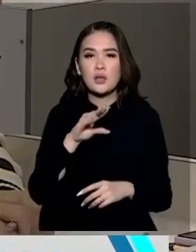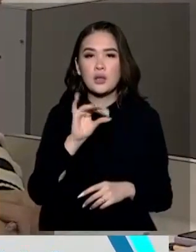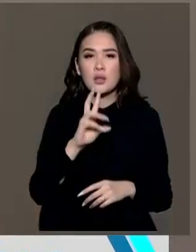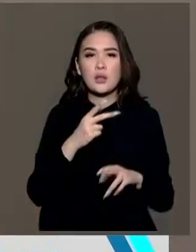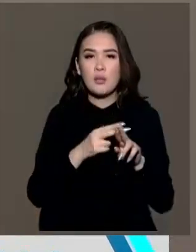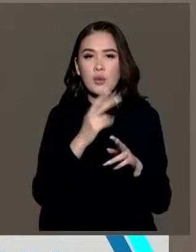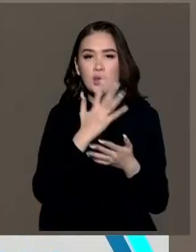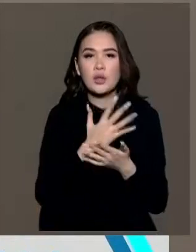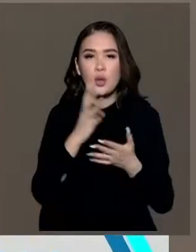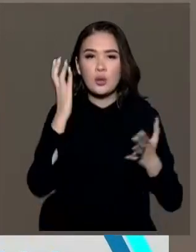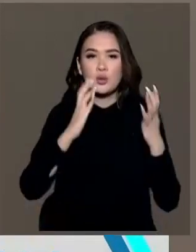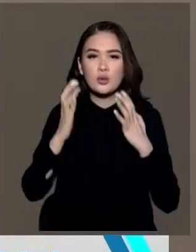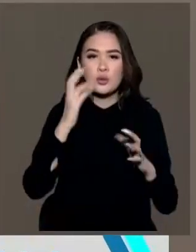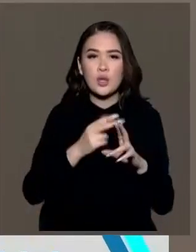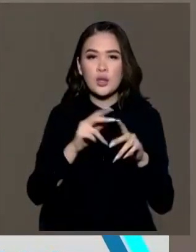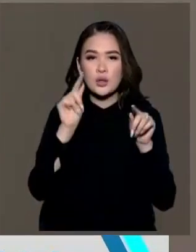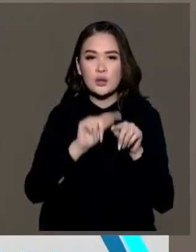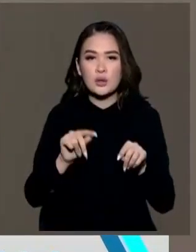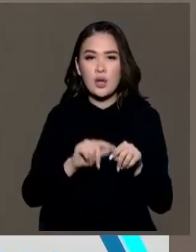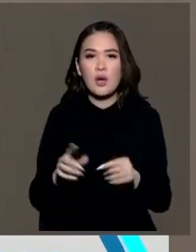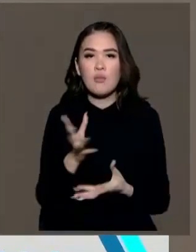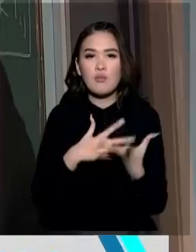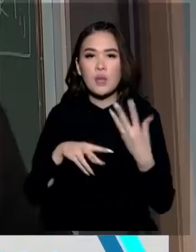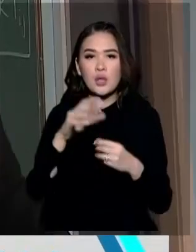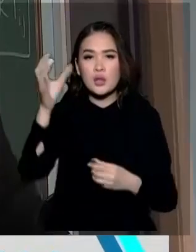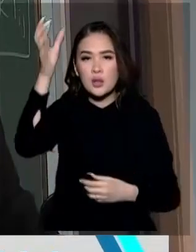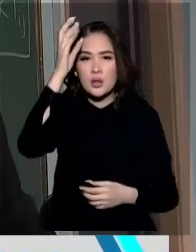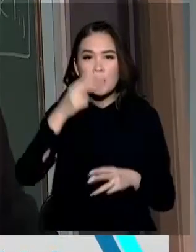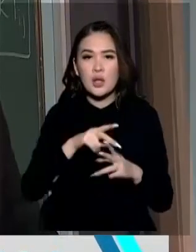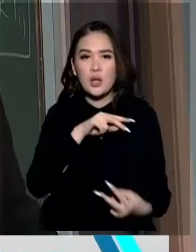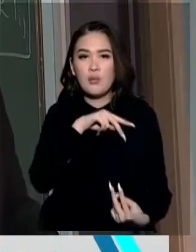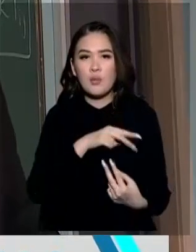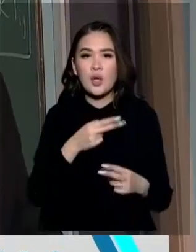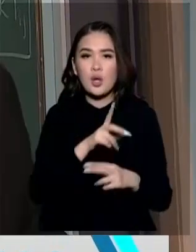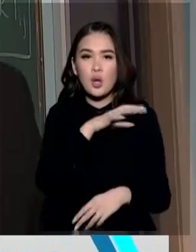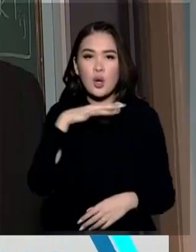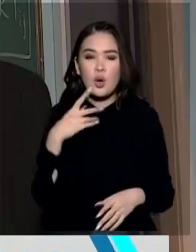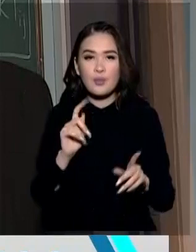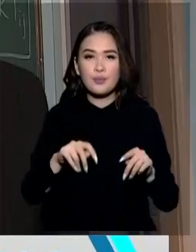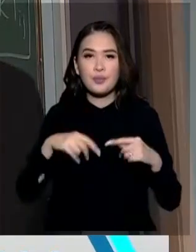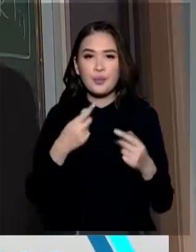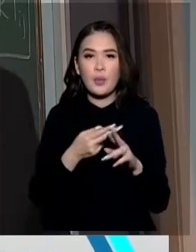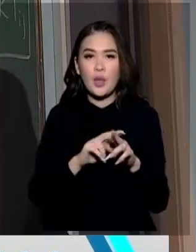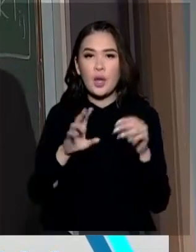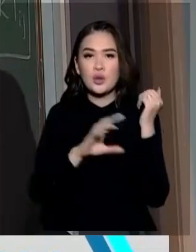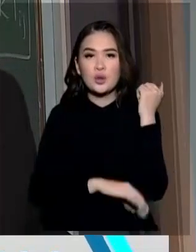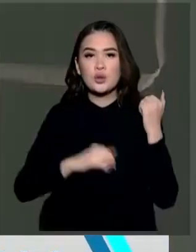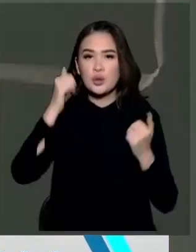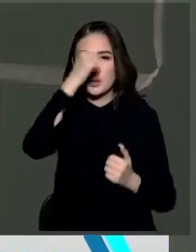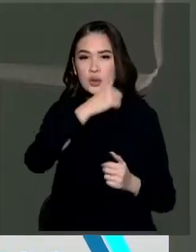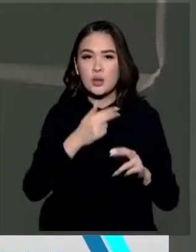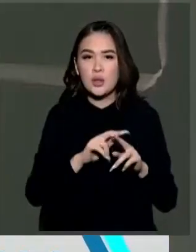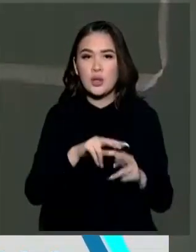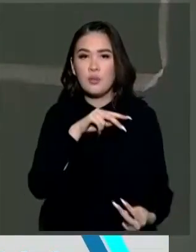көрінді. Стэнфорд университетінің зерттеушілері барлық ғылым жолында еңбектеріне ең көп сілтеме жасалған және соңғы жылы еңбегі ең